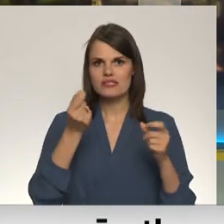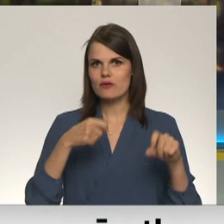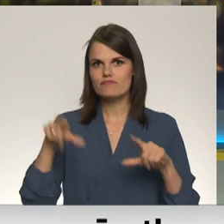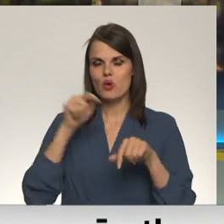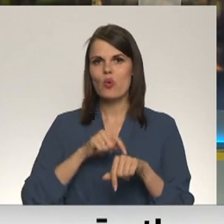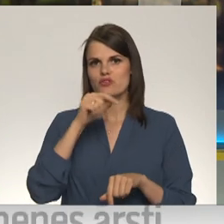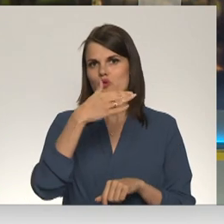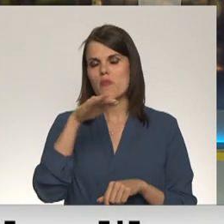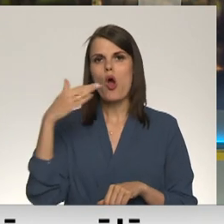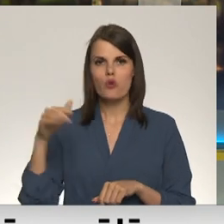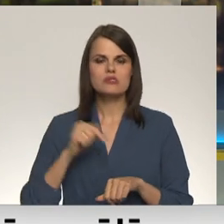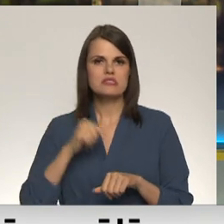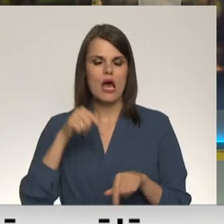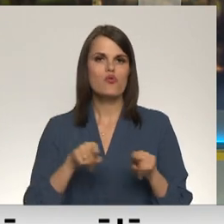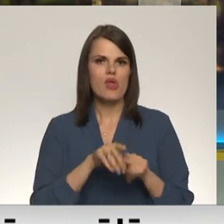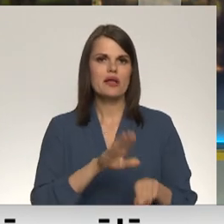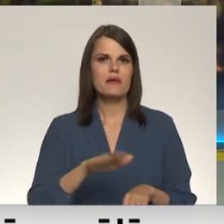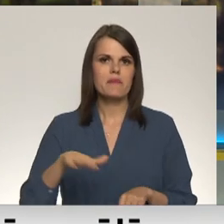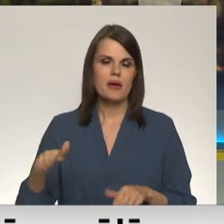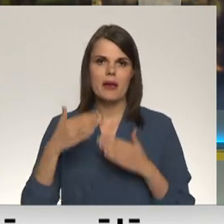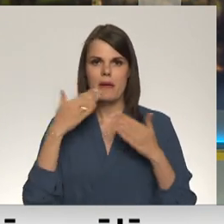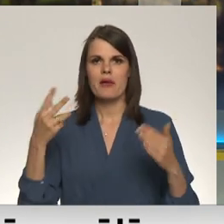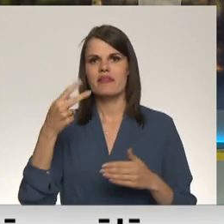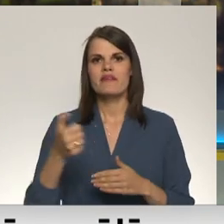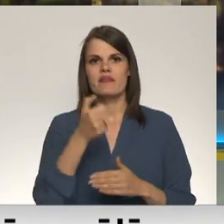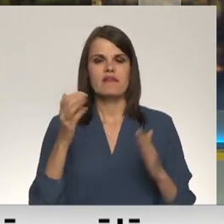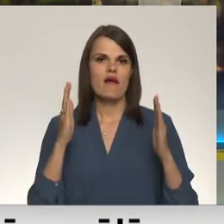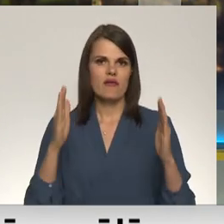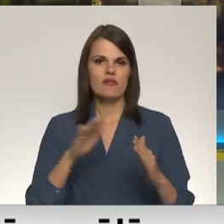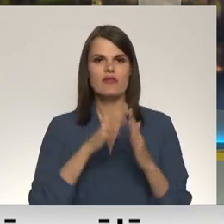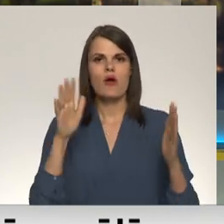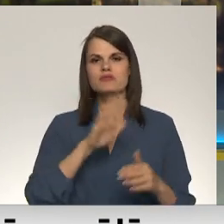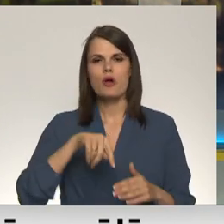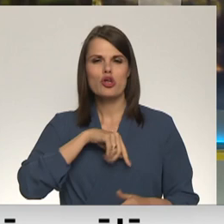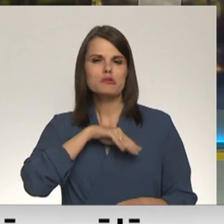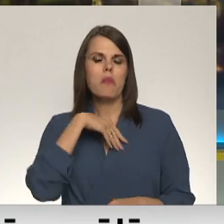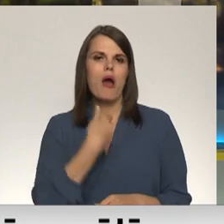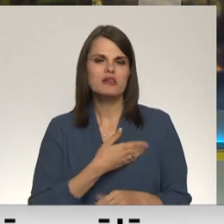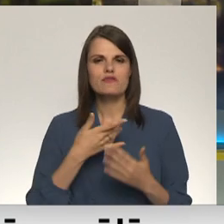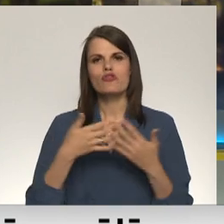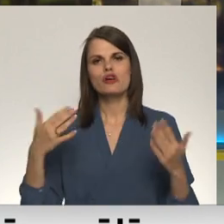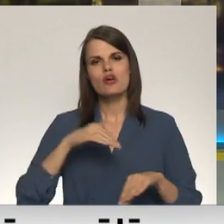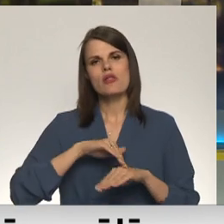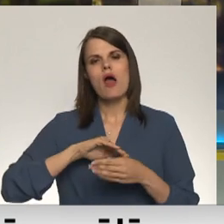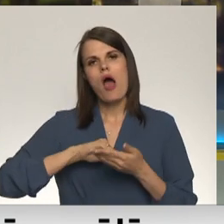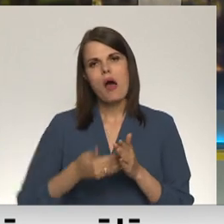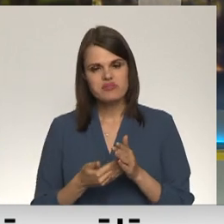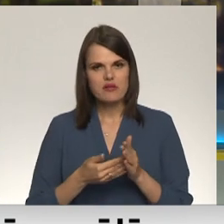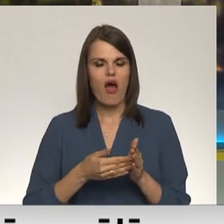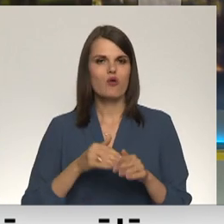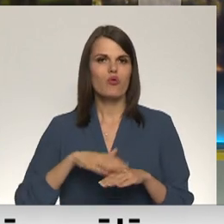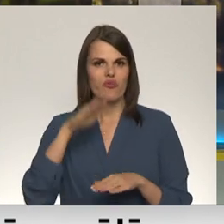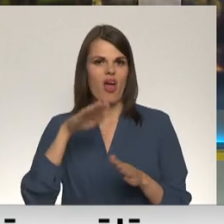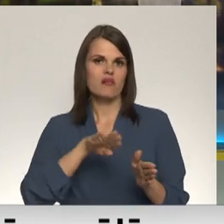izjūt pieaugušie, sajūt arī bērni. Pēdējo divu gadu laikā daudz bērnu iekšējie pārdzīvojumi dažādu apstākļu dēļ atstāti otrajā